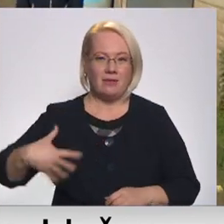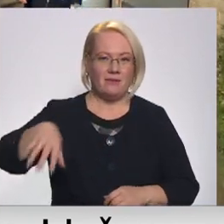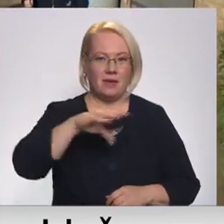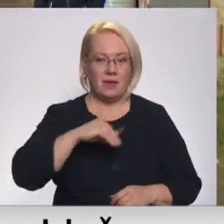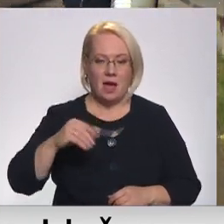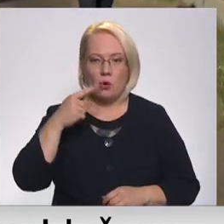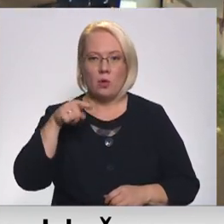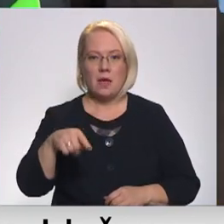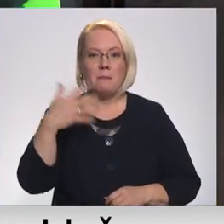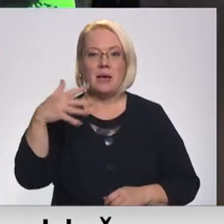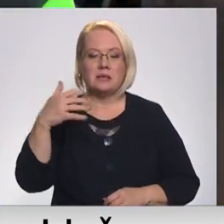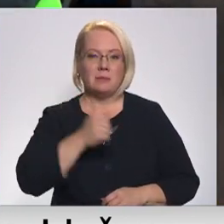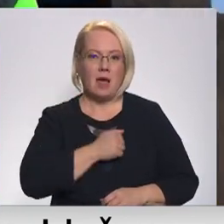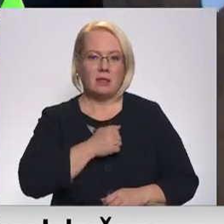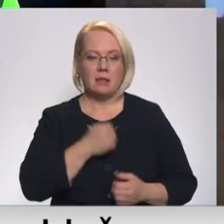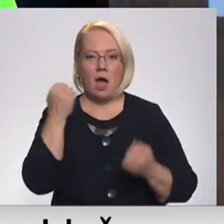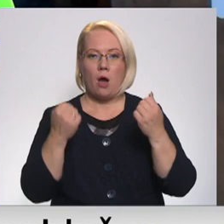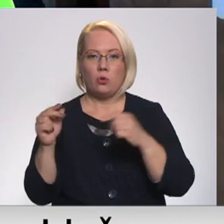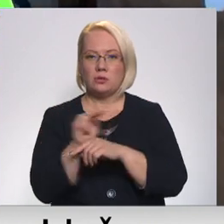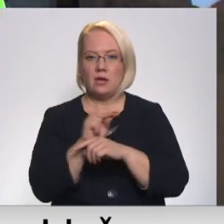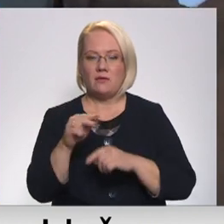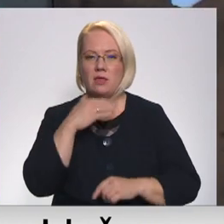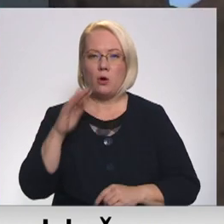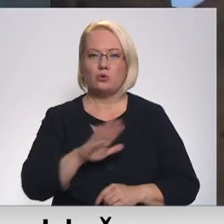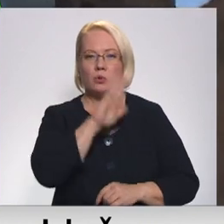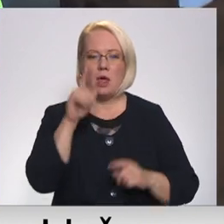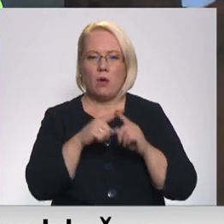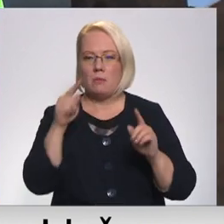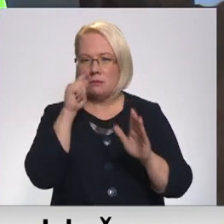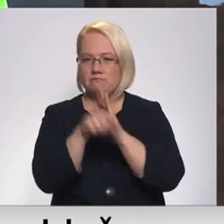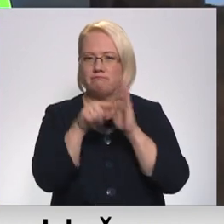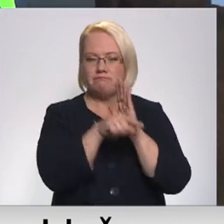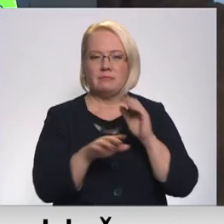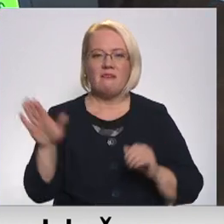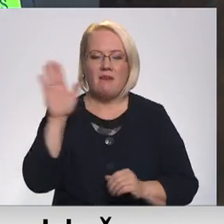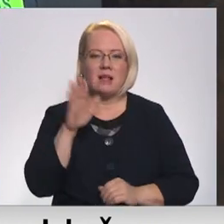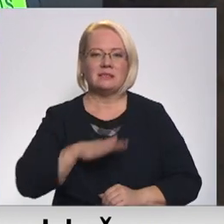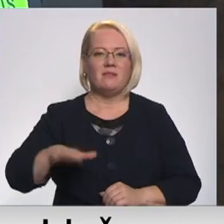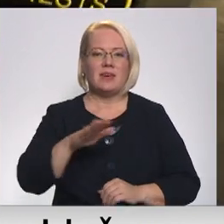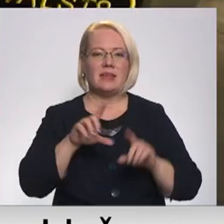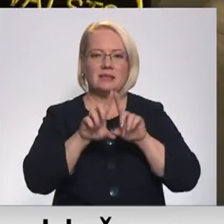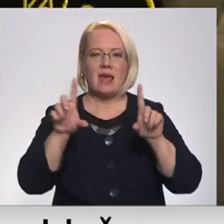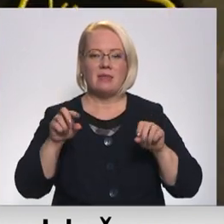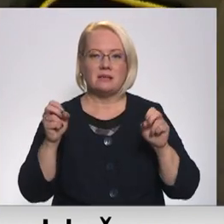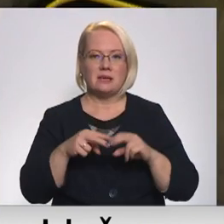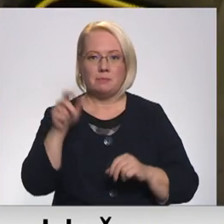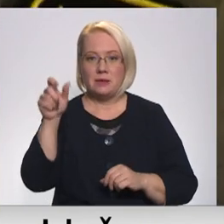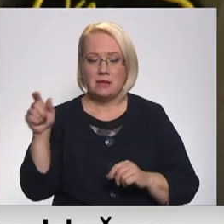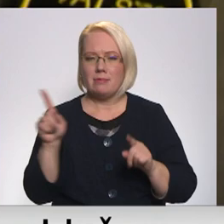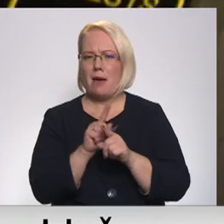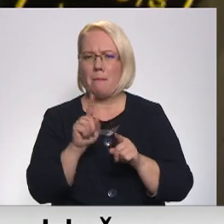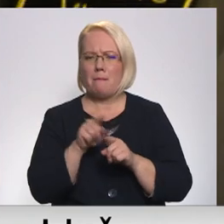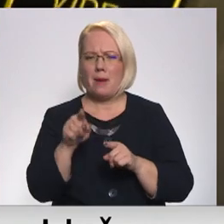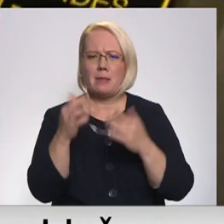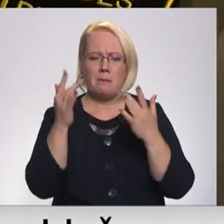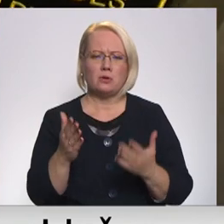teju 50 Latgalē. Tik autoservisus vairāku dienu garumā reidā apmeklēja valsts vides dienesta speciālisti. Līdzīga veida kampaņas